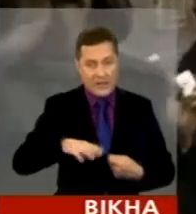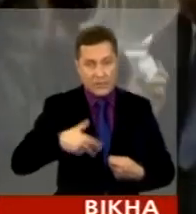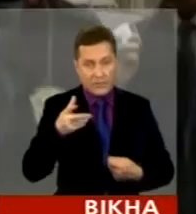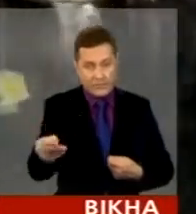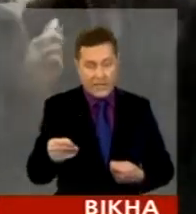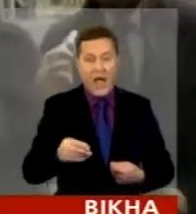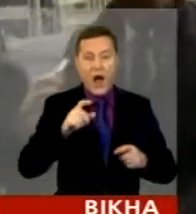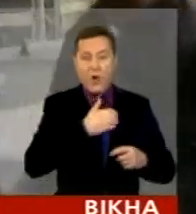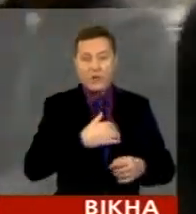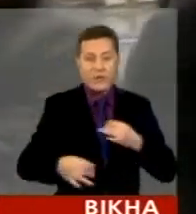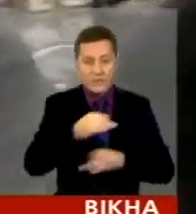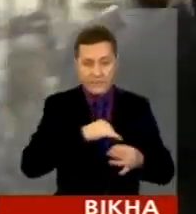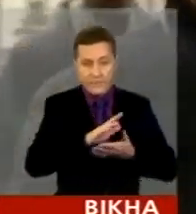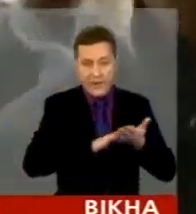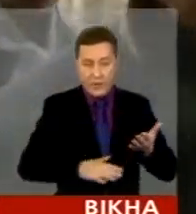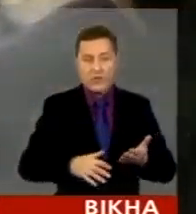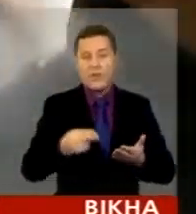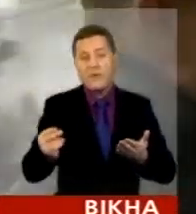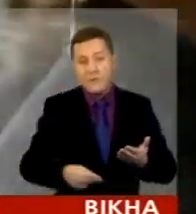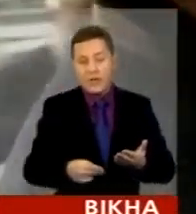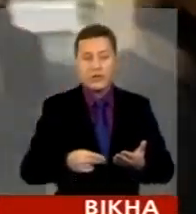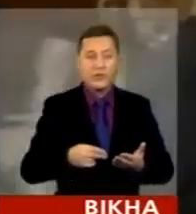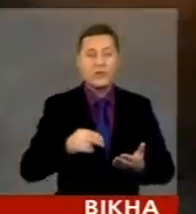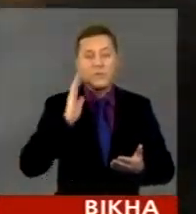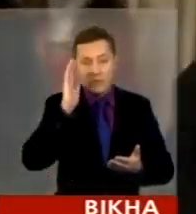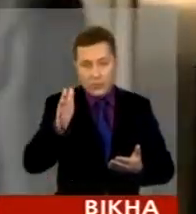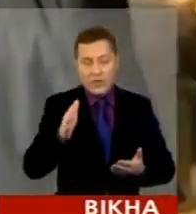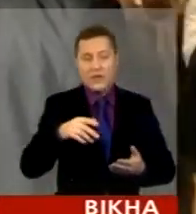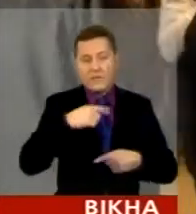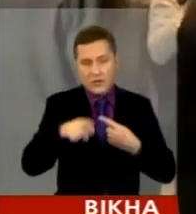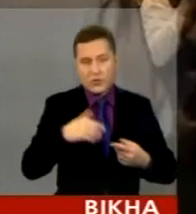півтори години. Тож чи підпишуть угоду, дивіться вже у вікнах о 22:00.